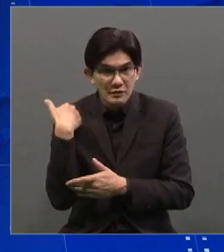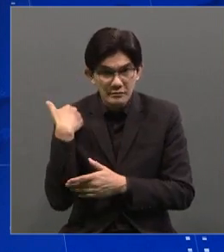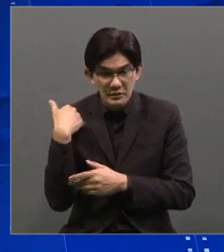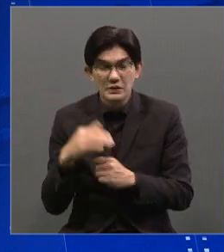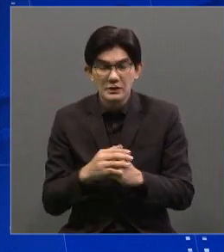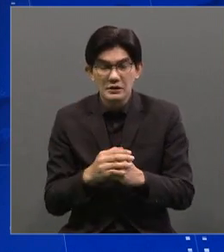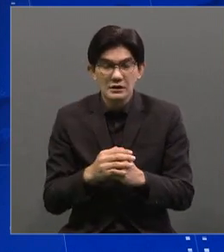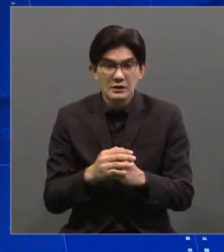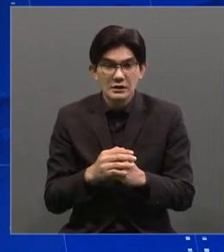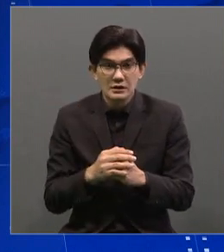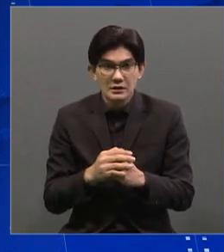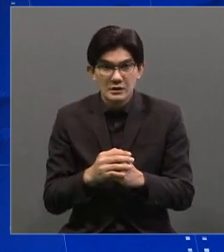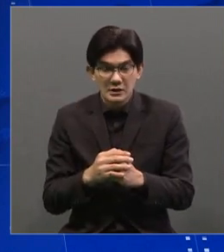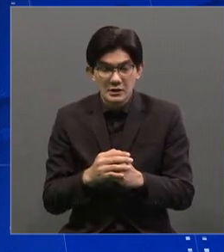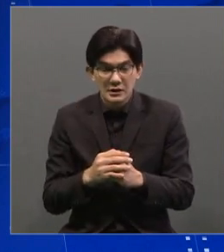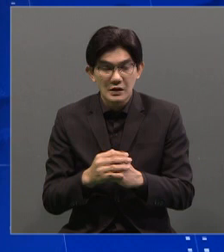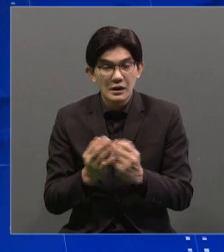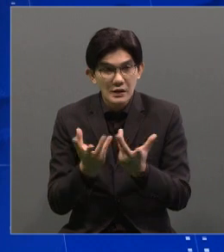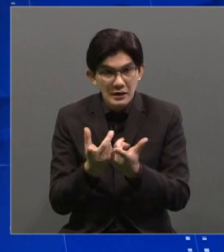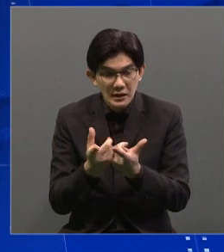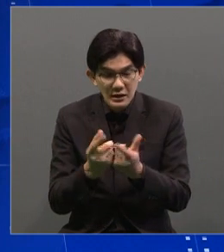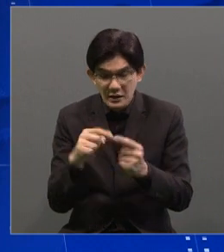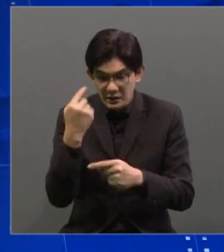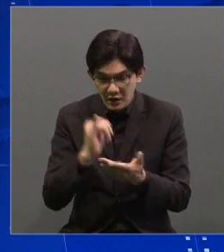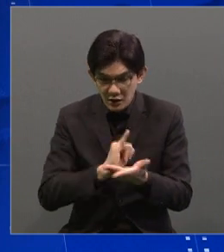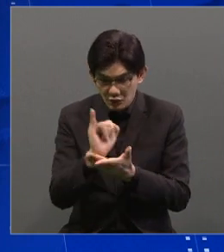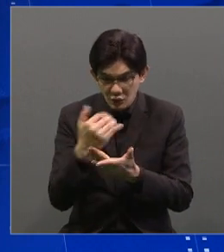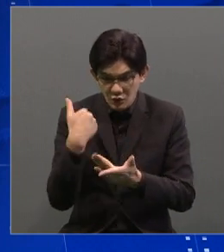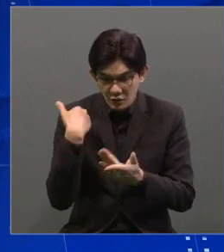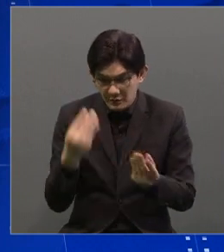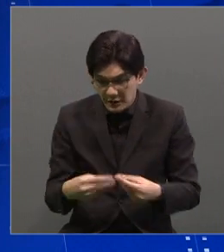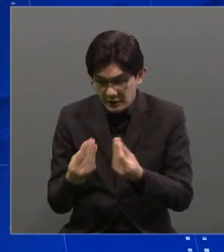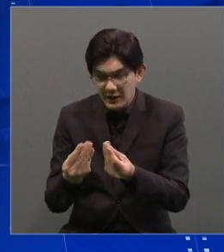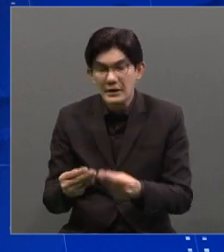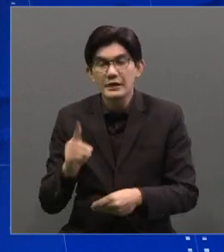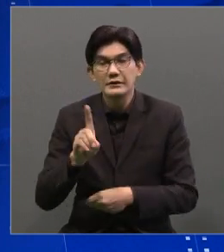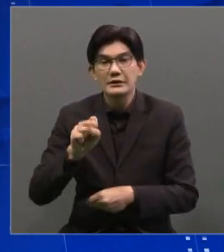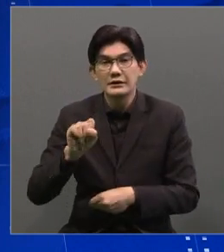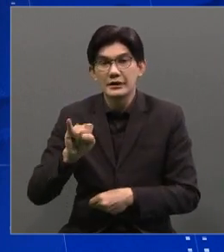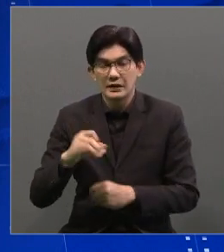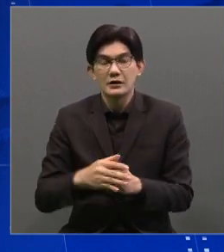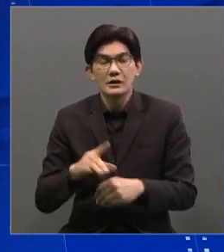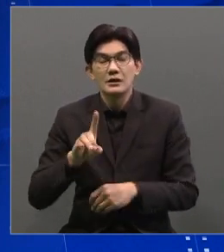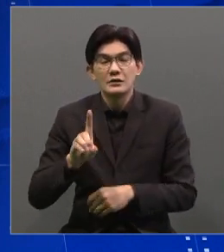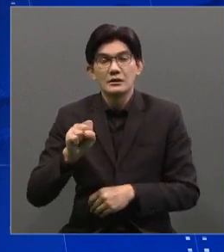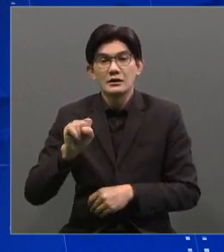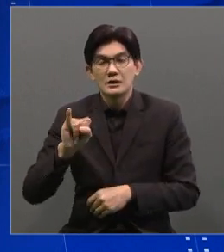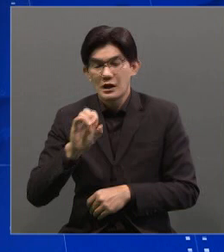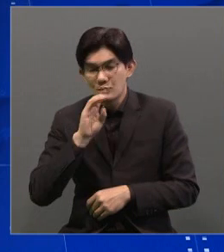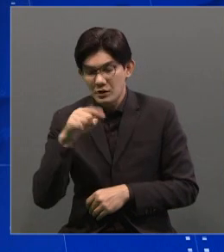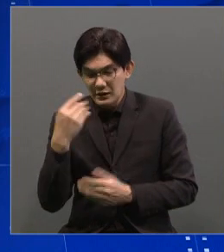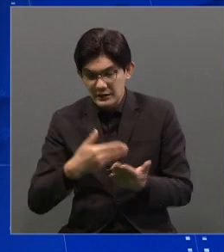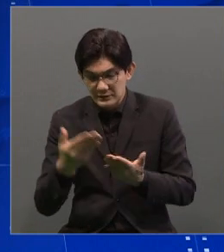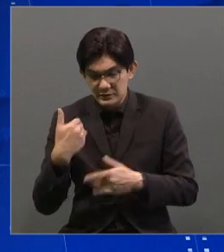คัดเลขที่คนถูกรางวัลแล้วก็เอาเลขนั้นส่งไปที่ DSIแล้ว DSIก็เดี๋ยวจะติดต่อไปว่าใครซื้อ